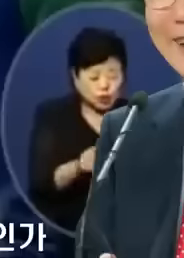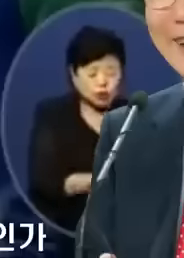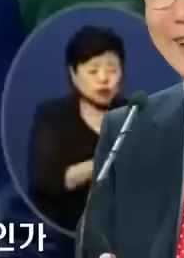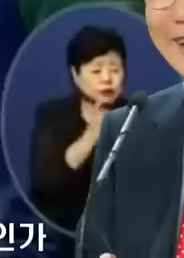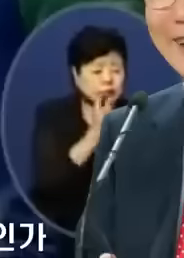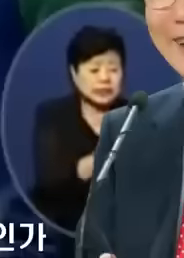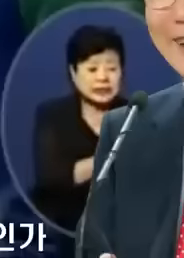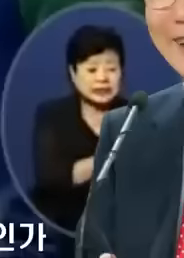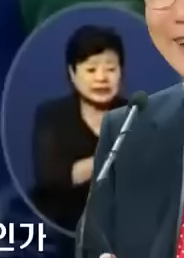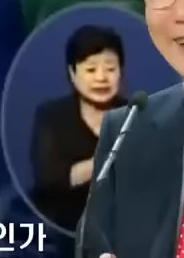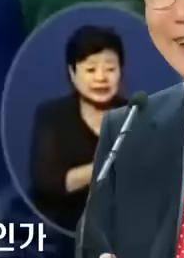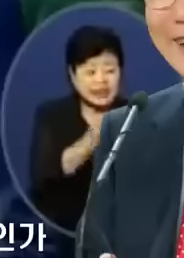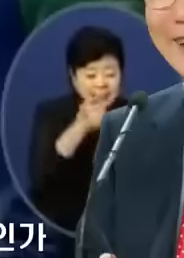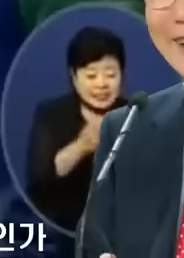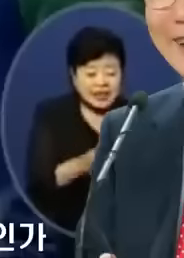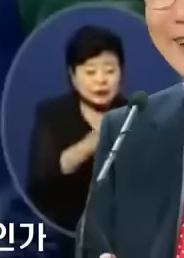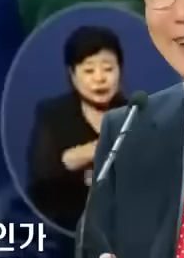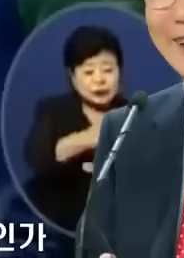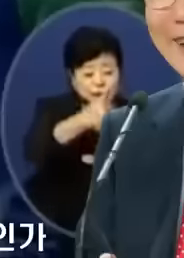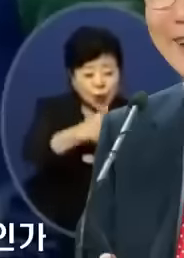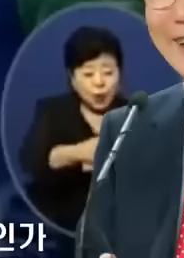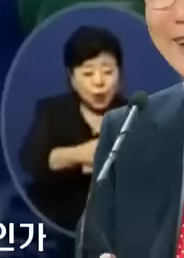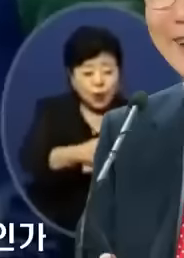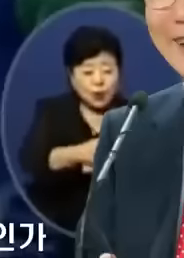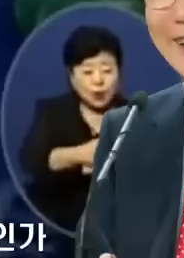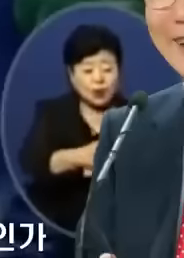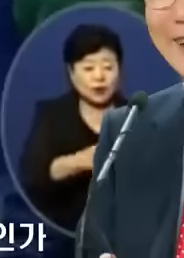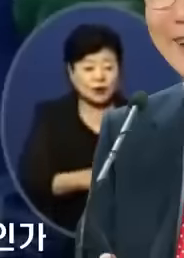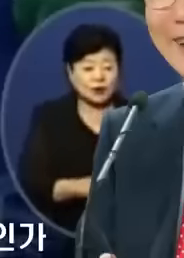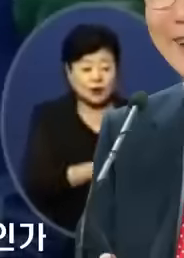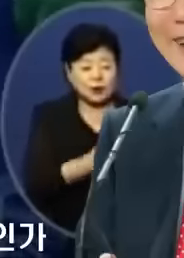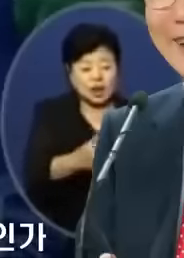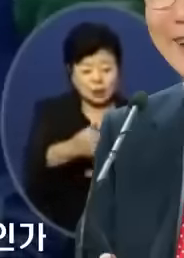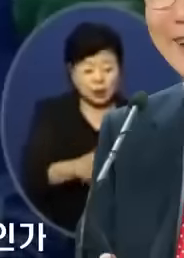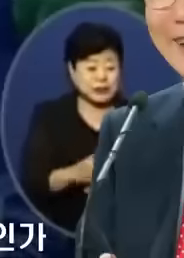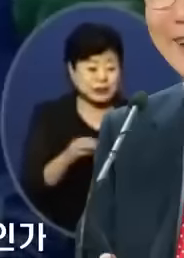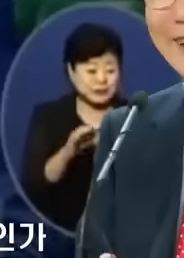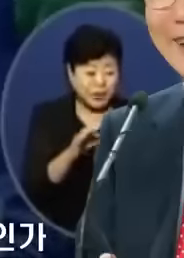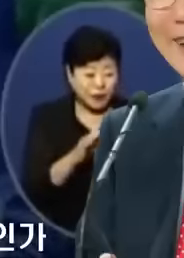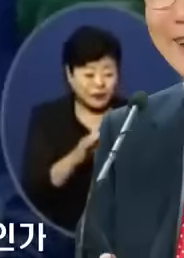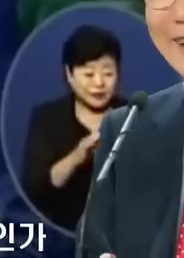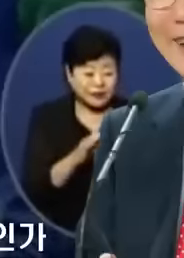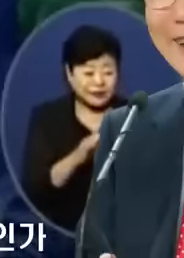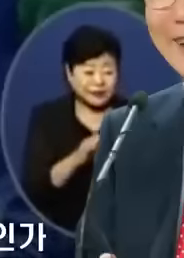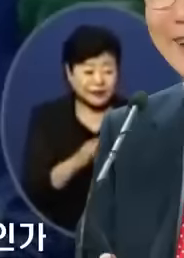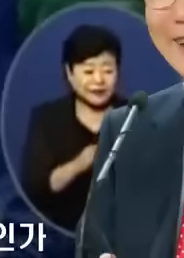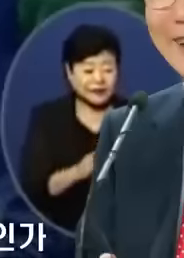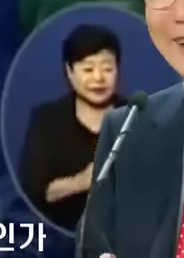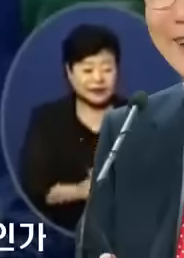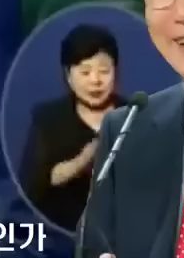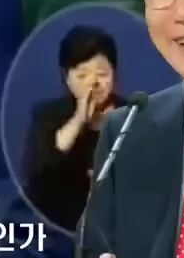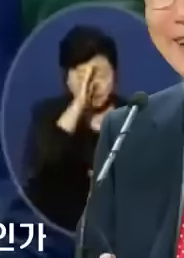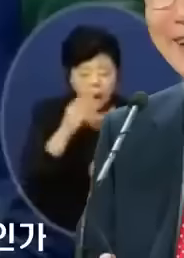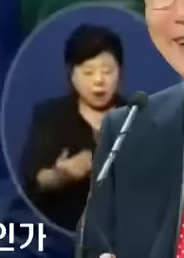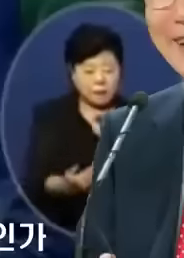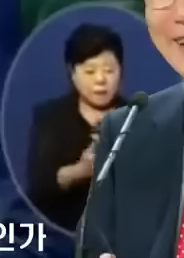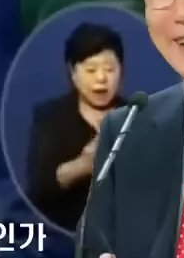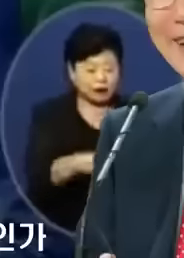죽음을 이긴 예수 그리스도, 그를 우리가 모시면 우리는 면역이 되어버리고 마는